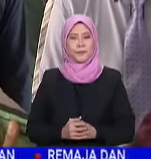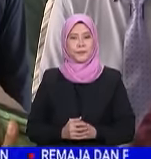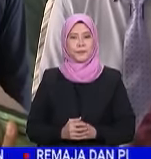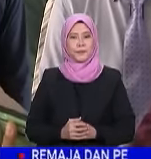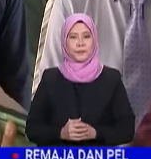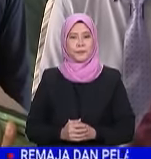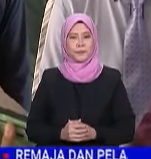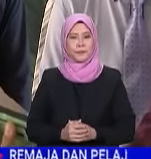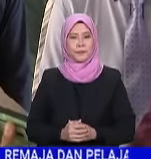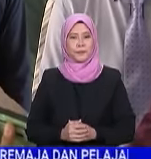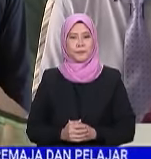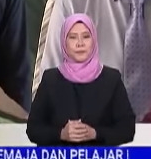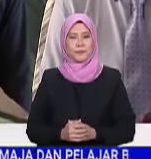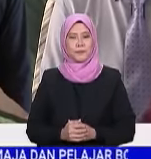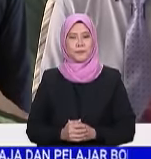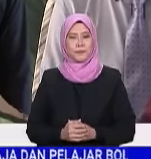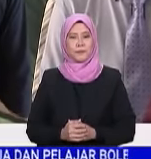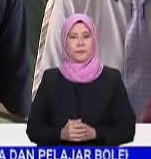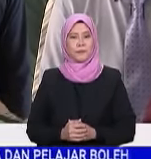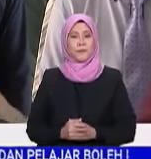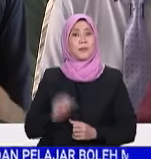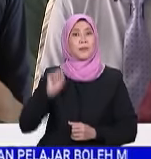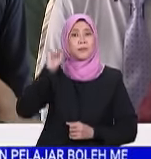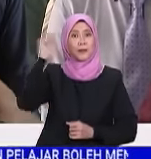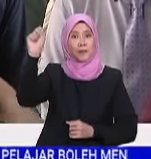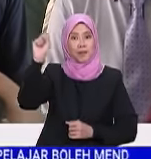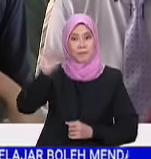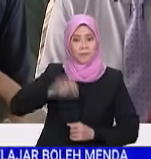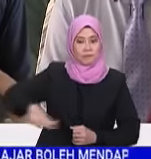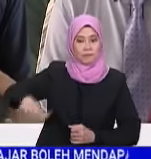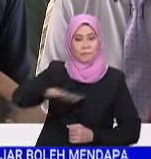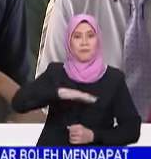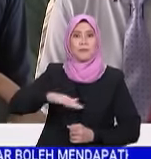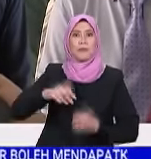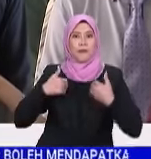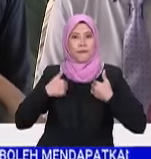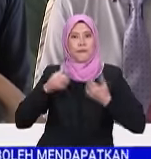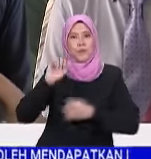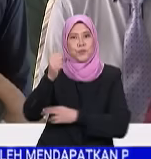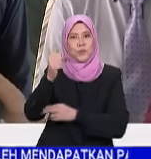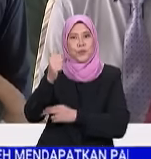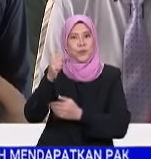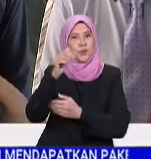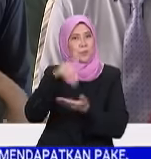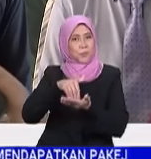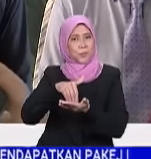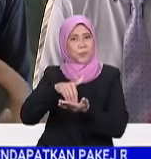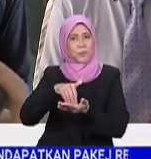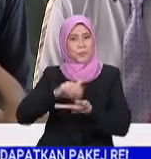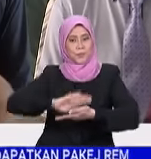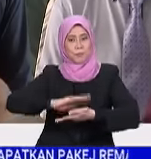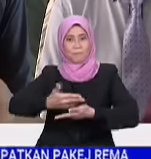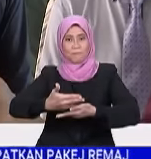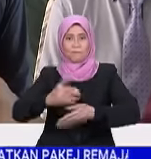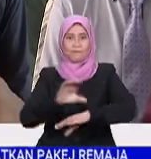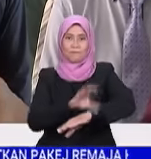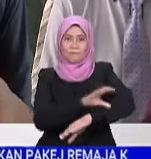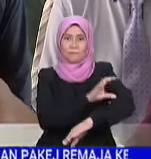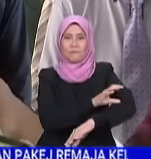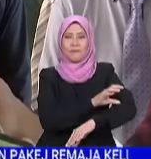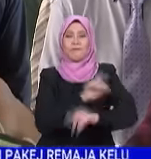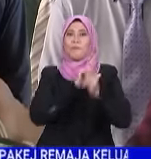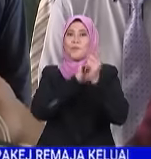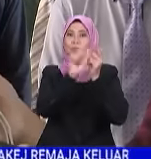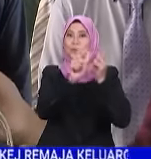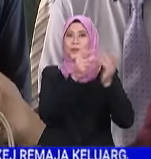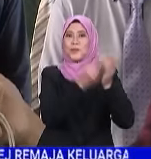Sabah di seluruh Sabah 10,000 ee komputer dengan peruntukan yang diluluskan oleh yang amat